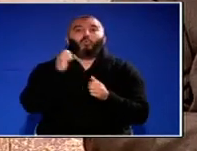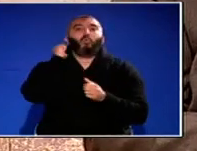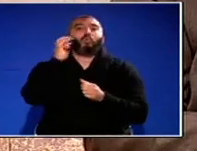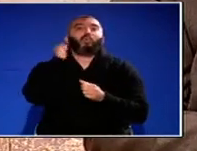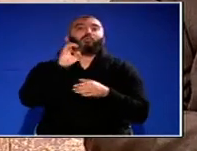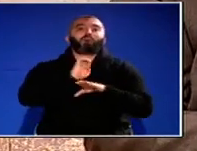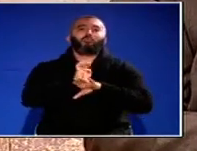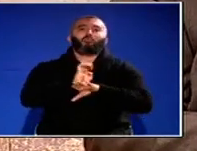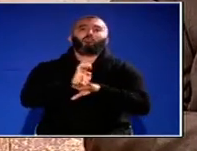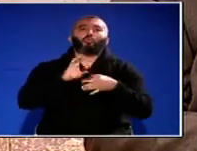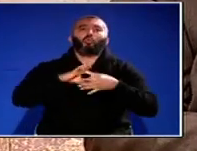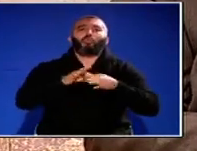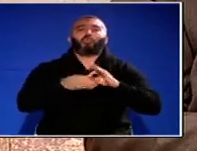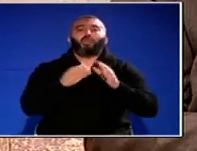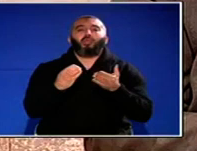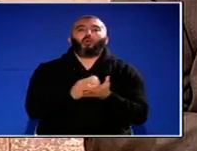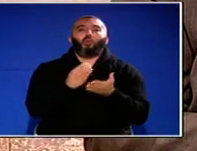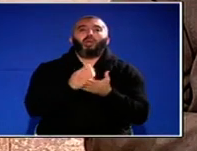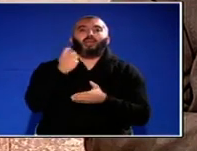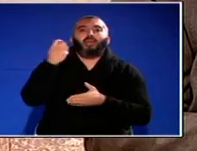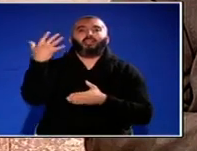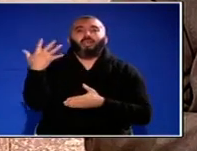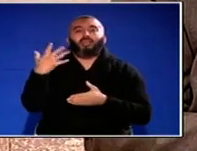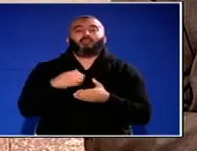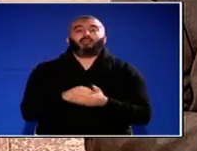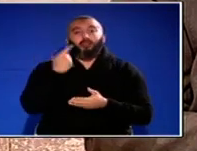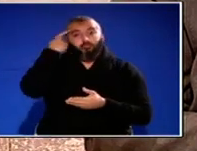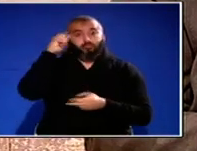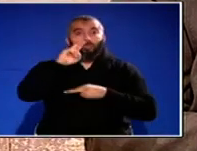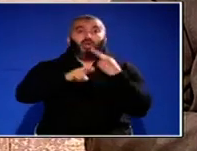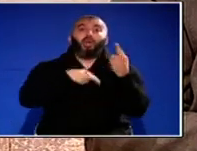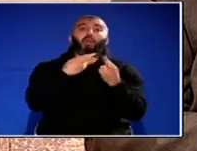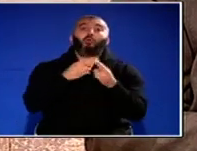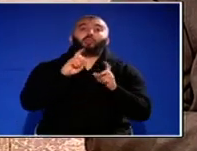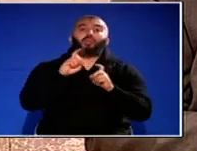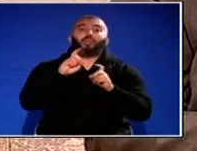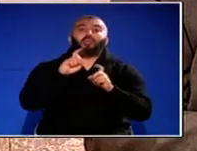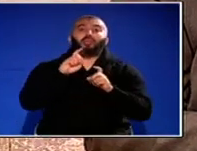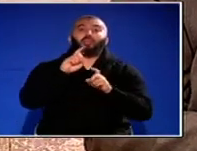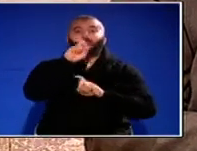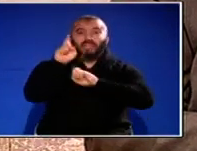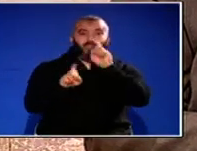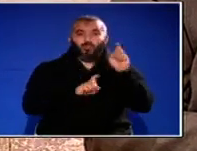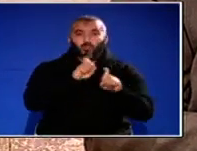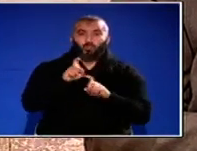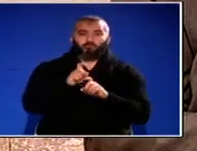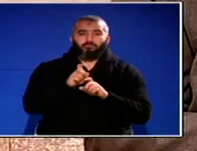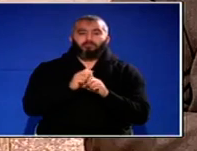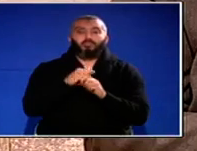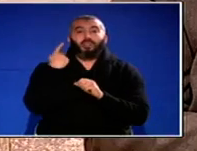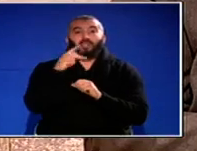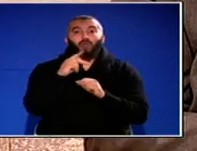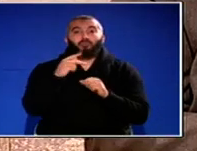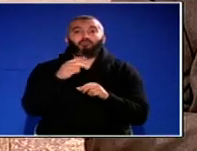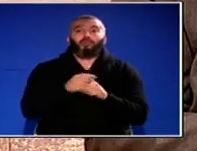الجزائر. هل سألوا برنامجكم اليومي يجيب عن أسئلتكم الدينية وانشغالاتكم الفقهية. معلمانا بإذن الله هذه